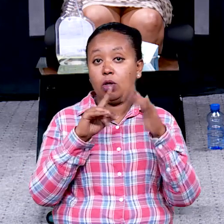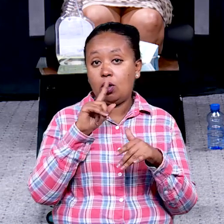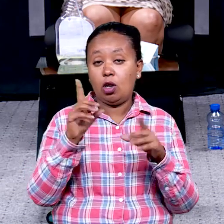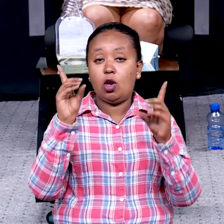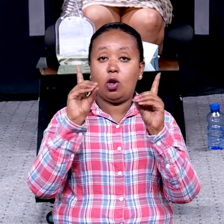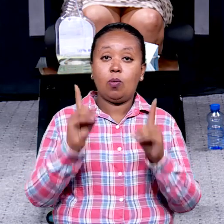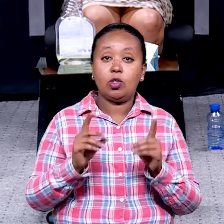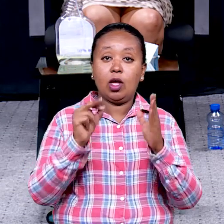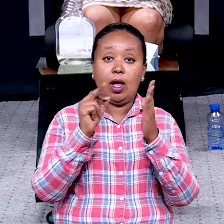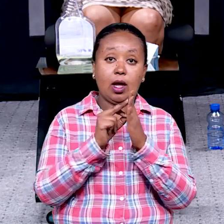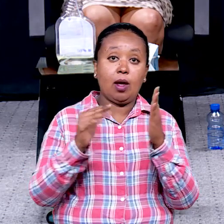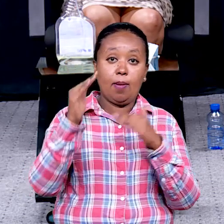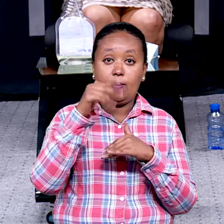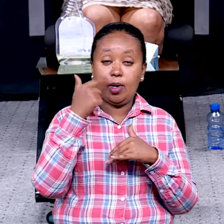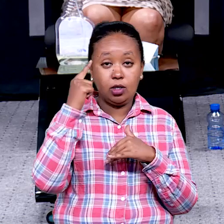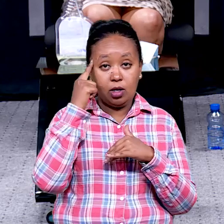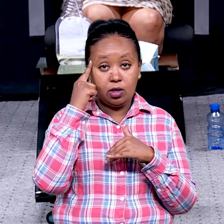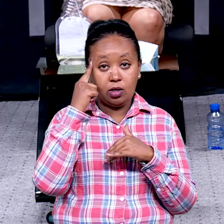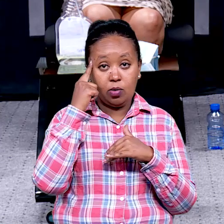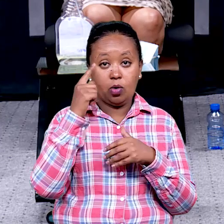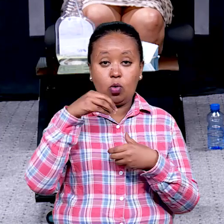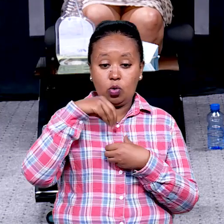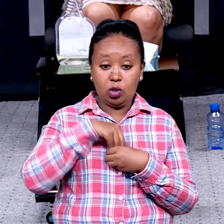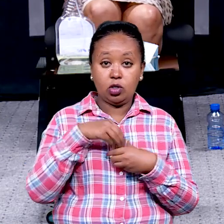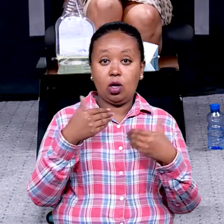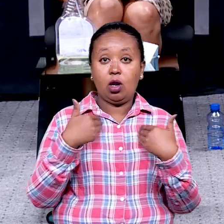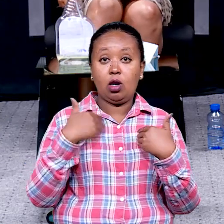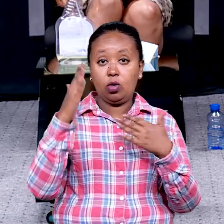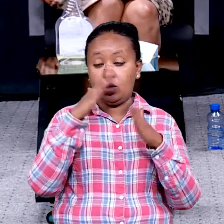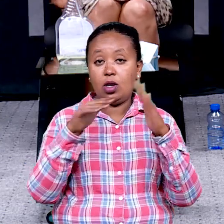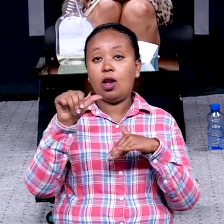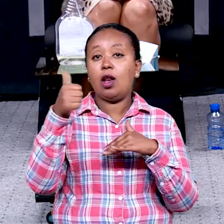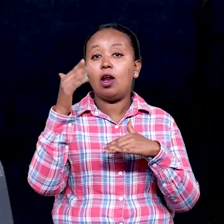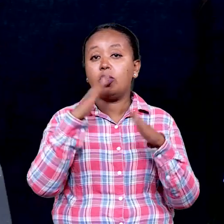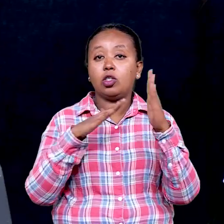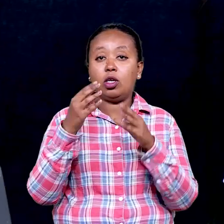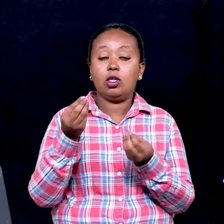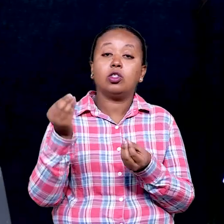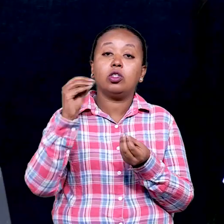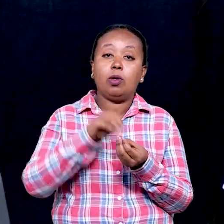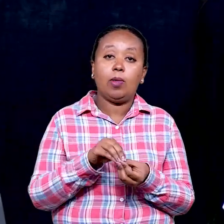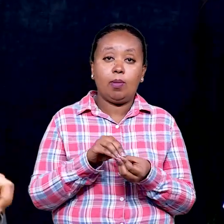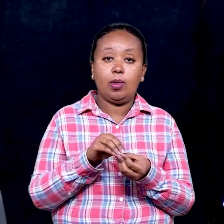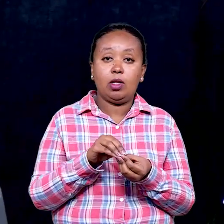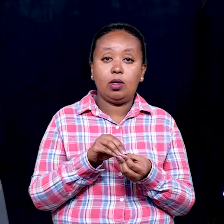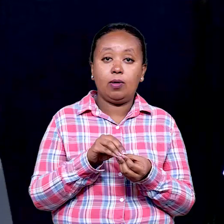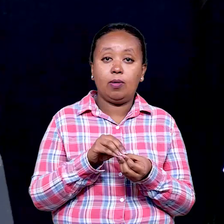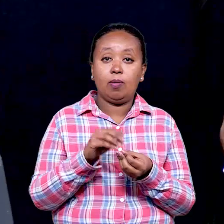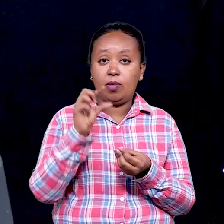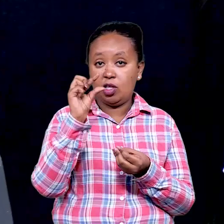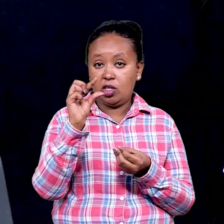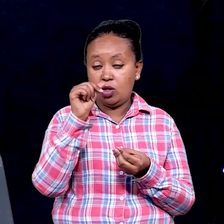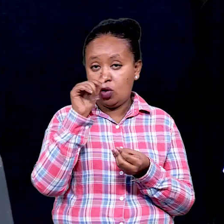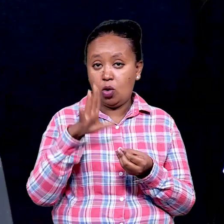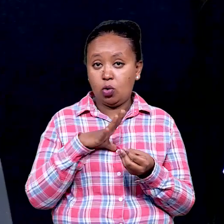ነው የዲሞክራሲ የህግ የበላይነት ነው ብለን ስላሰብን ውስጣችን ላይ ያለውን ችግር ሌላ ችግር ተጨመረበት